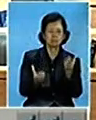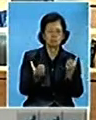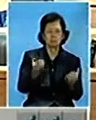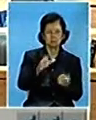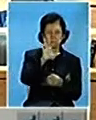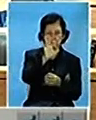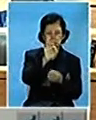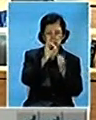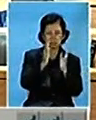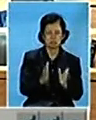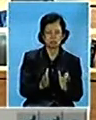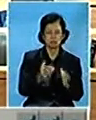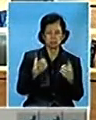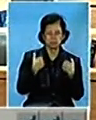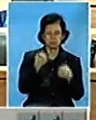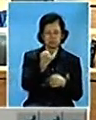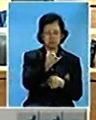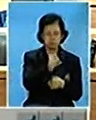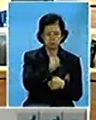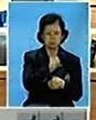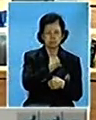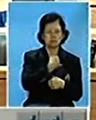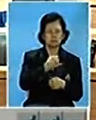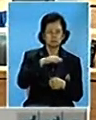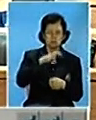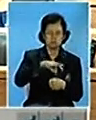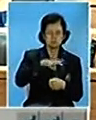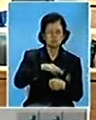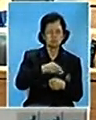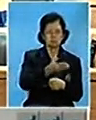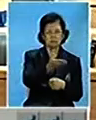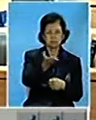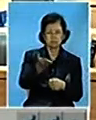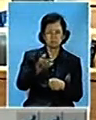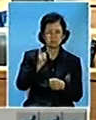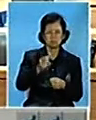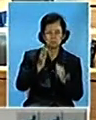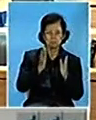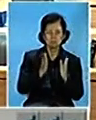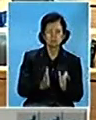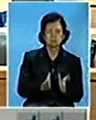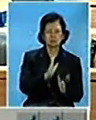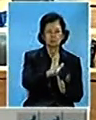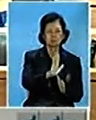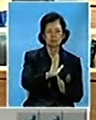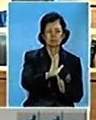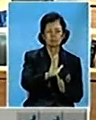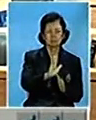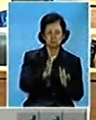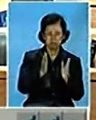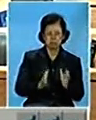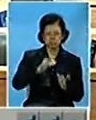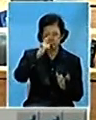านมีจิตสำนึกว่าท่านนั้นเป็นคนของคนไทยทั้งประเ